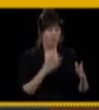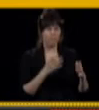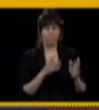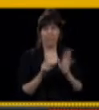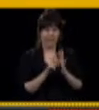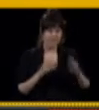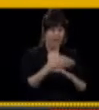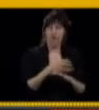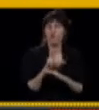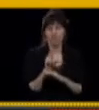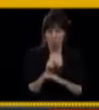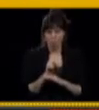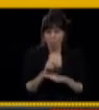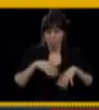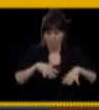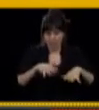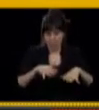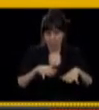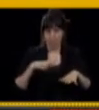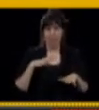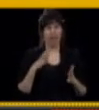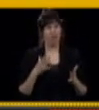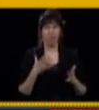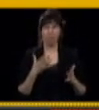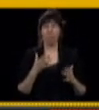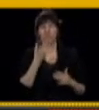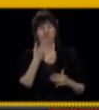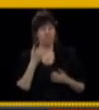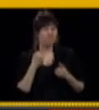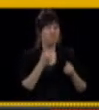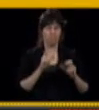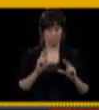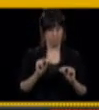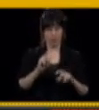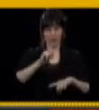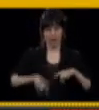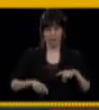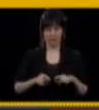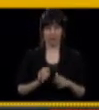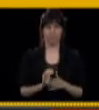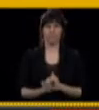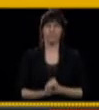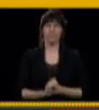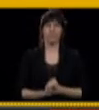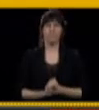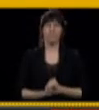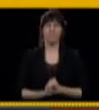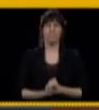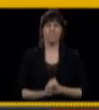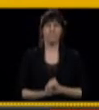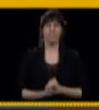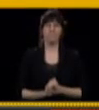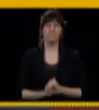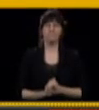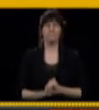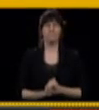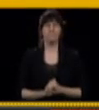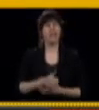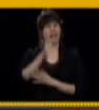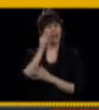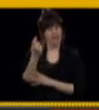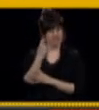pas exprès pour elle à montréal où aller en estrie maintenant une autre question que mal posée